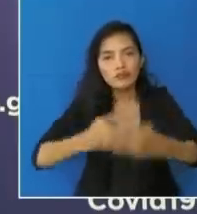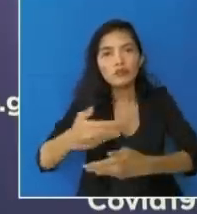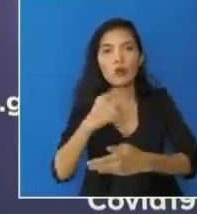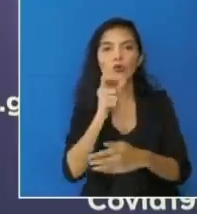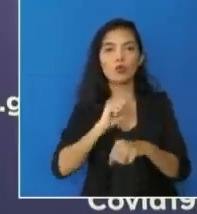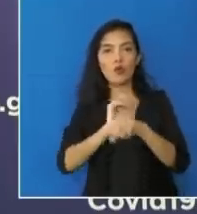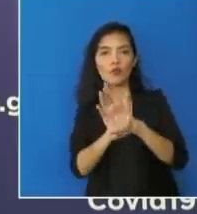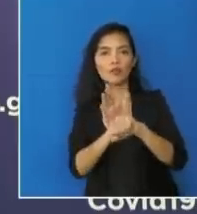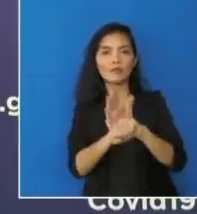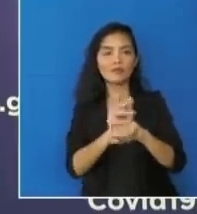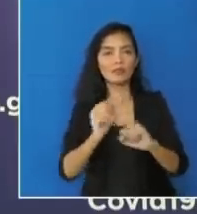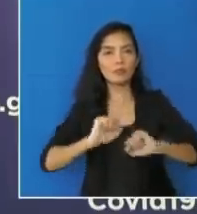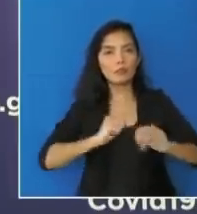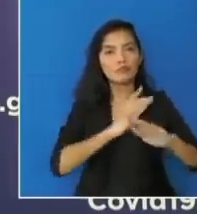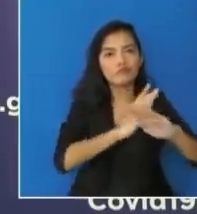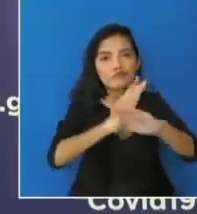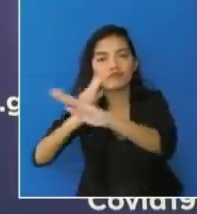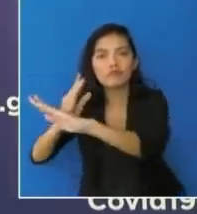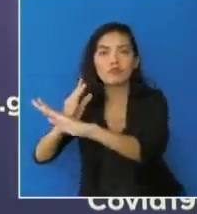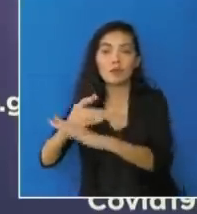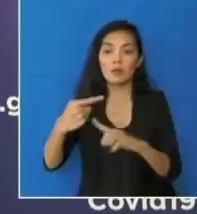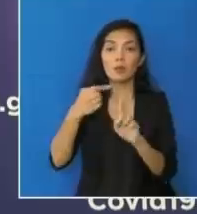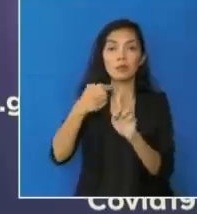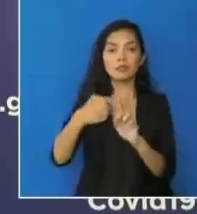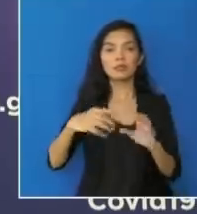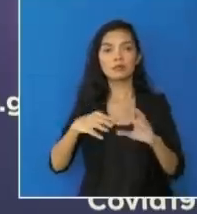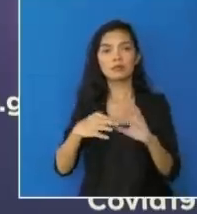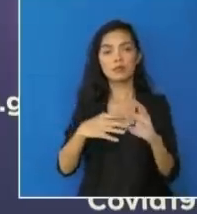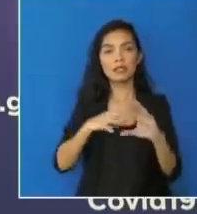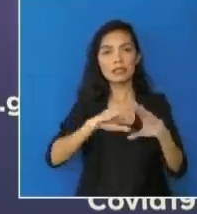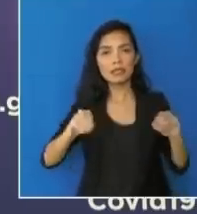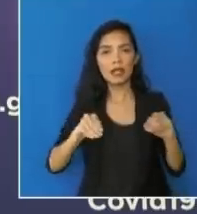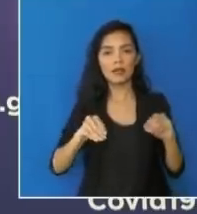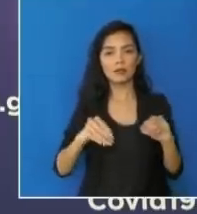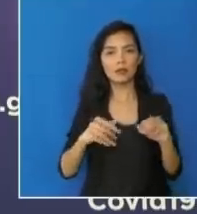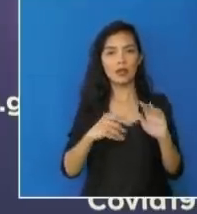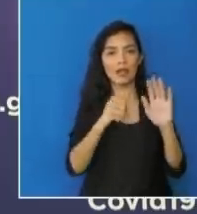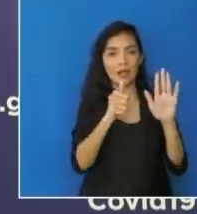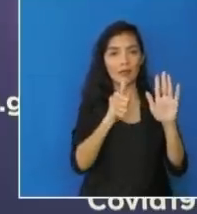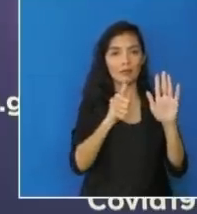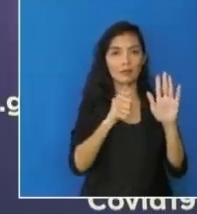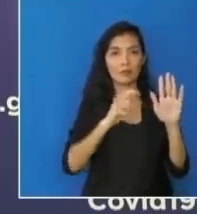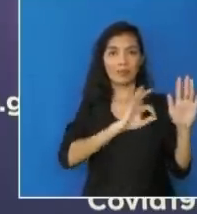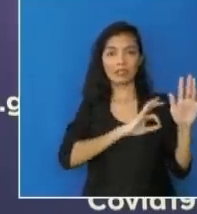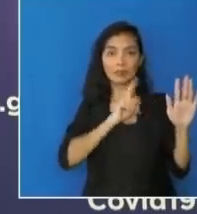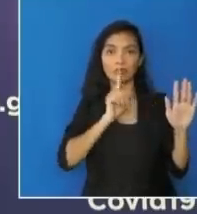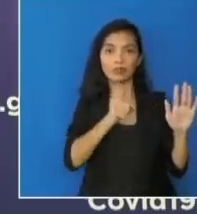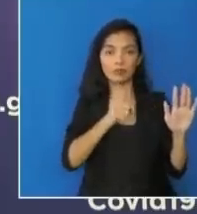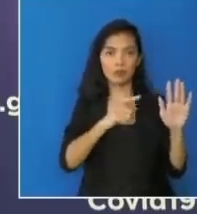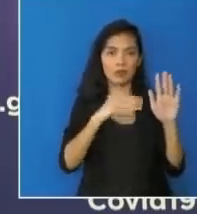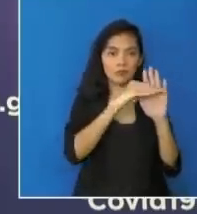COVID-19 dan bekerja berdasarkan pada 6 arahan Presiden untuk